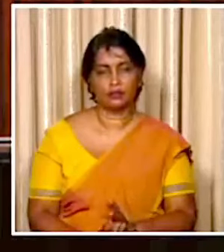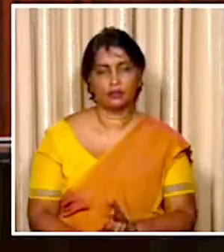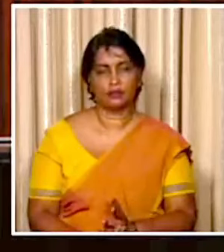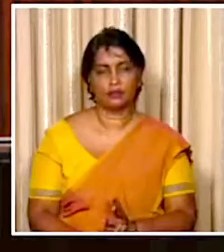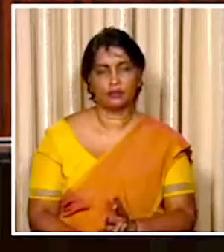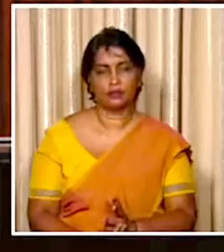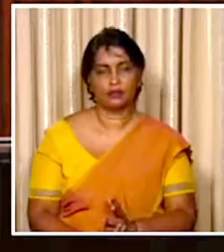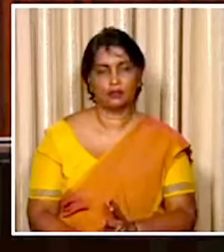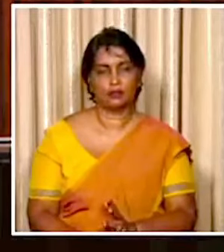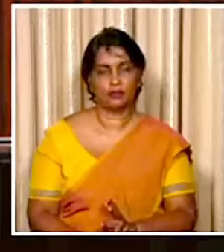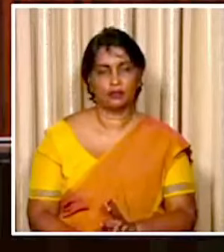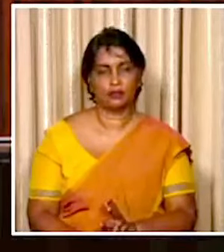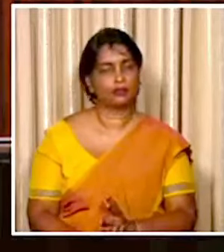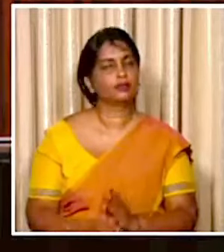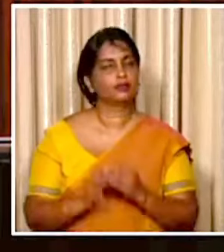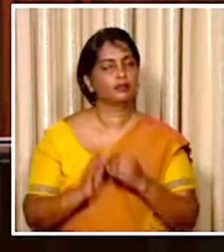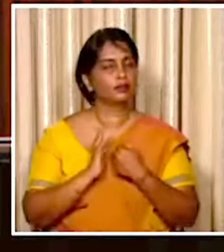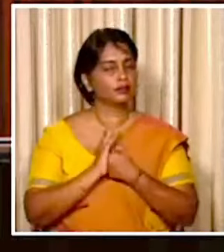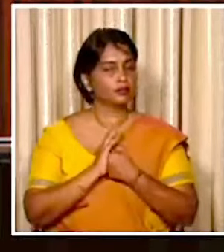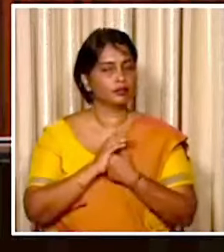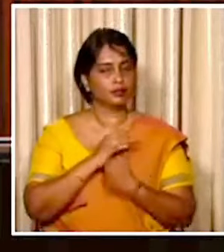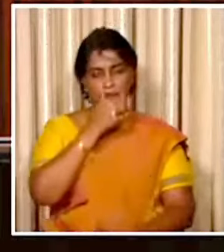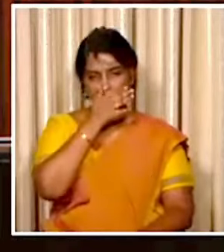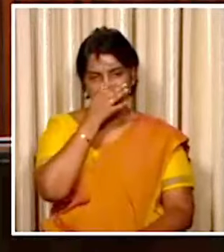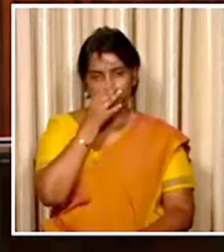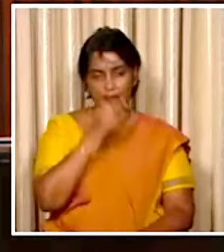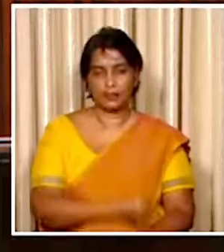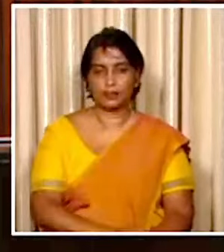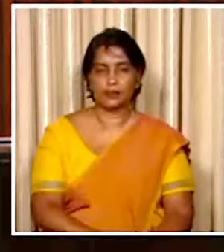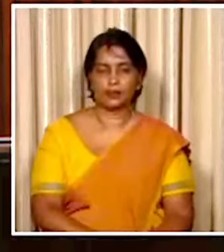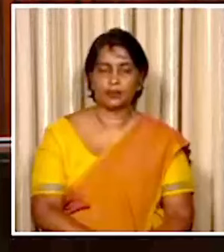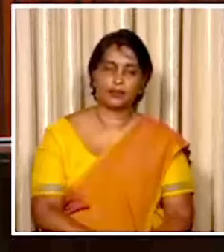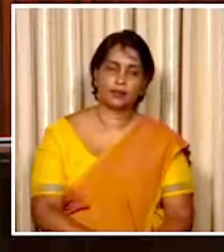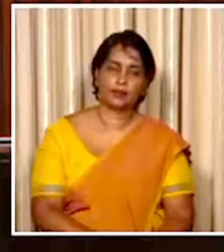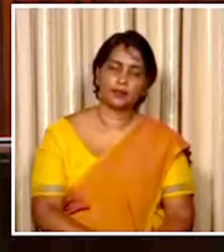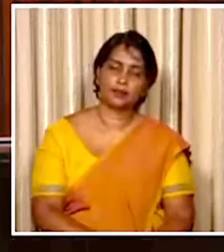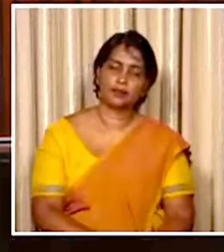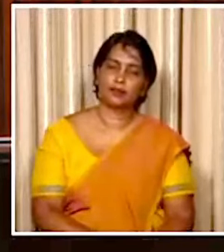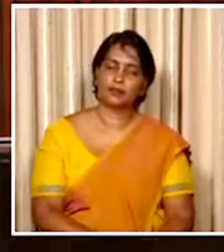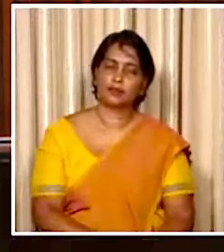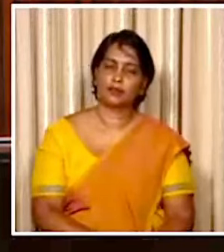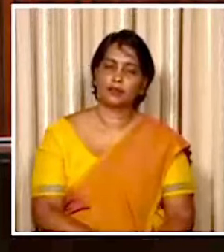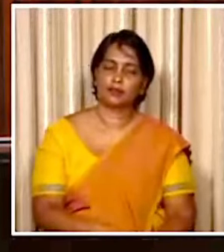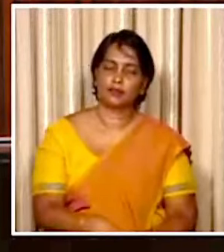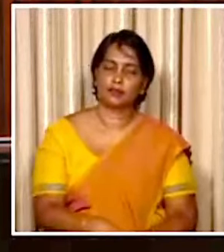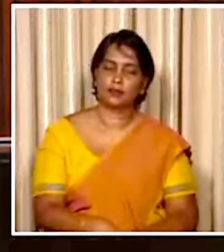විජේදාස රාජපක්ෂ මැතිතුමා. ගරු කතා නැහැ තුමනි මොකද විපක්ෂ නායක සභා